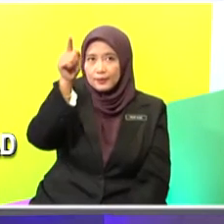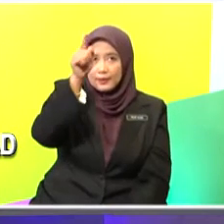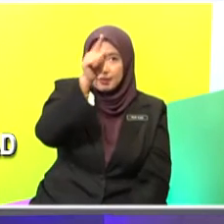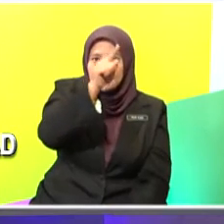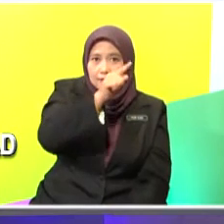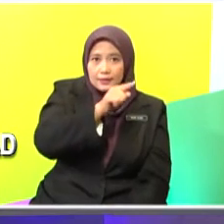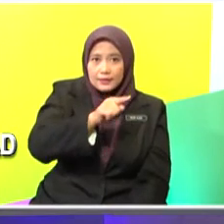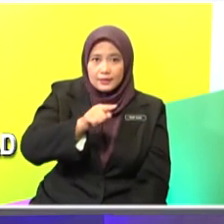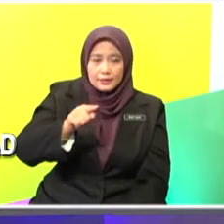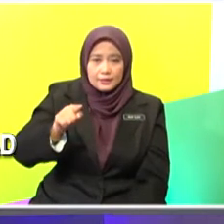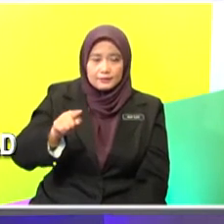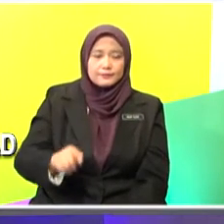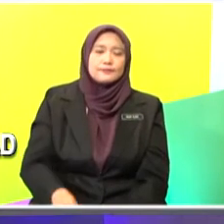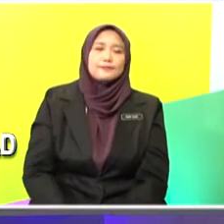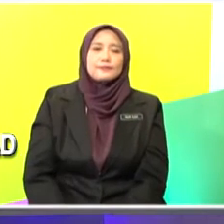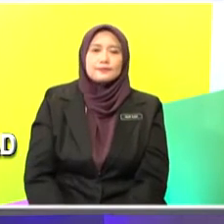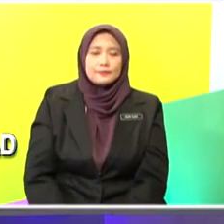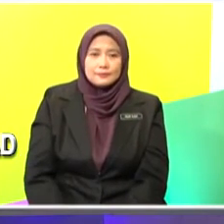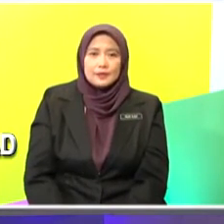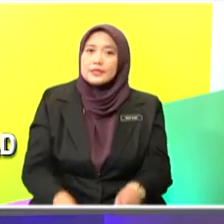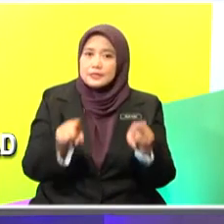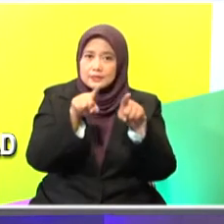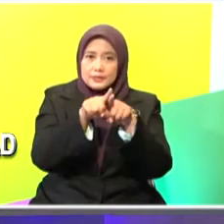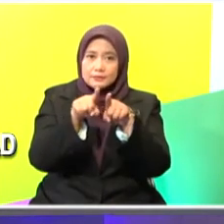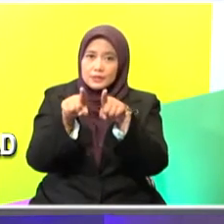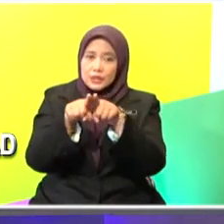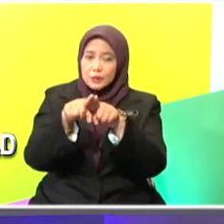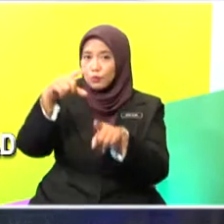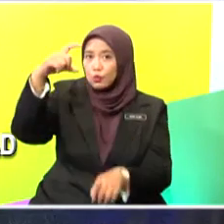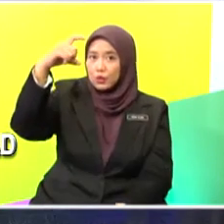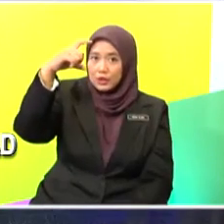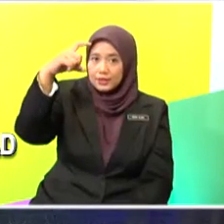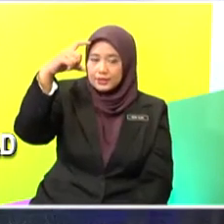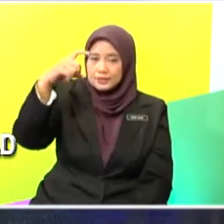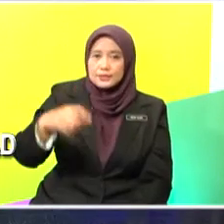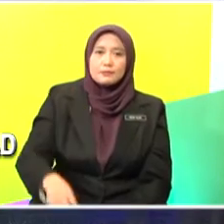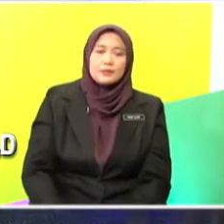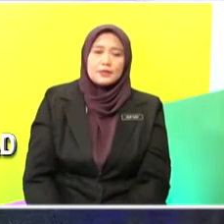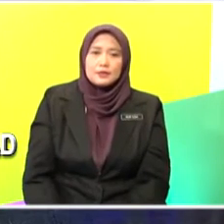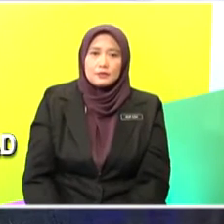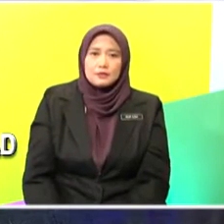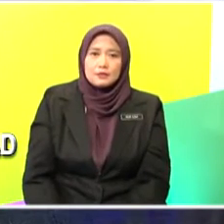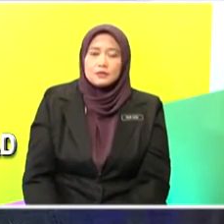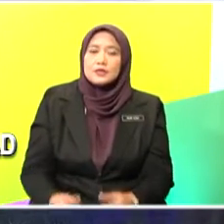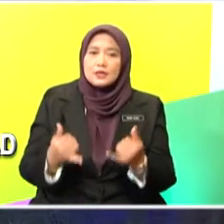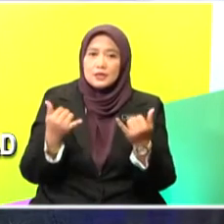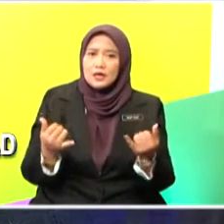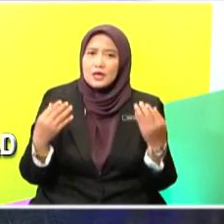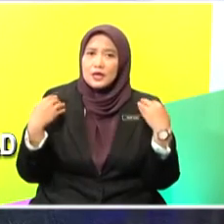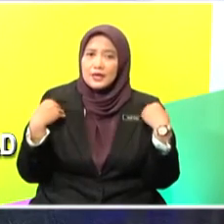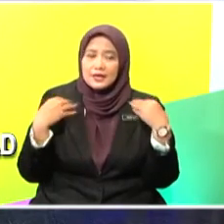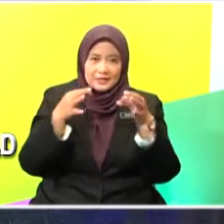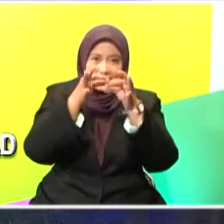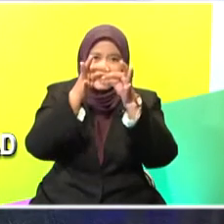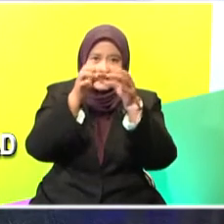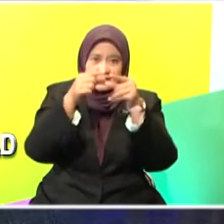Jadikan seperti bulan sabit. Okey, cikgu. Okey, lepas tu kita ada tiang pendek dekat sebelah